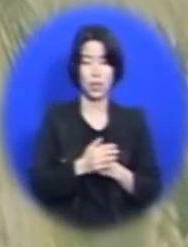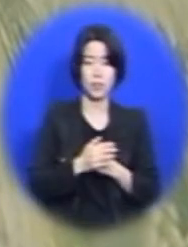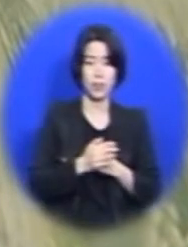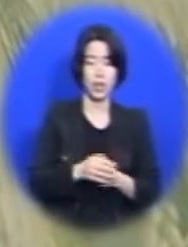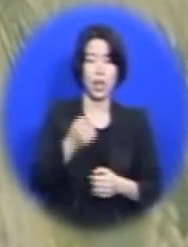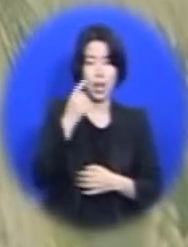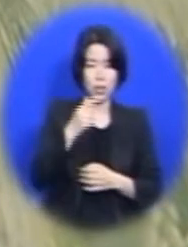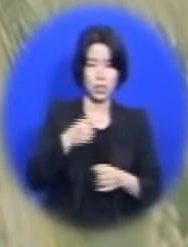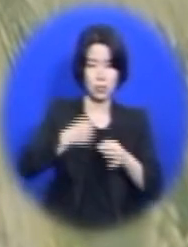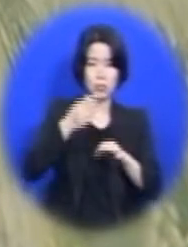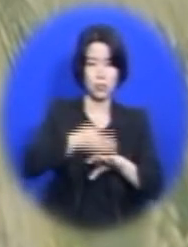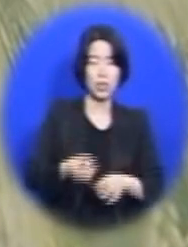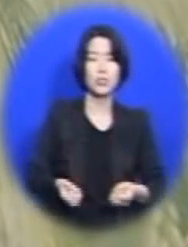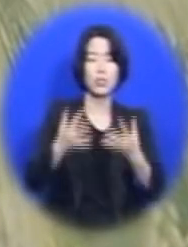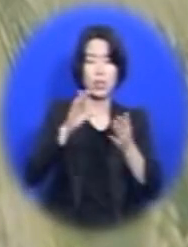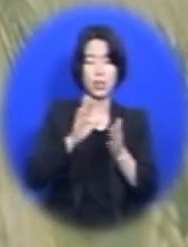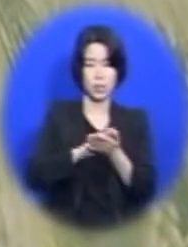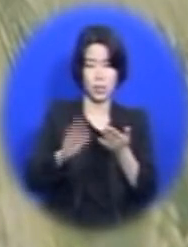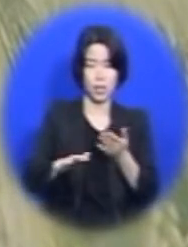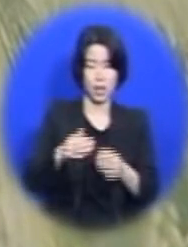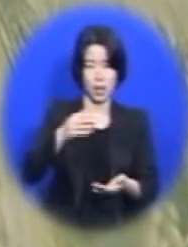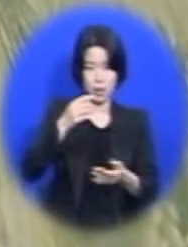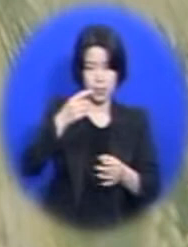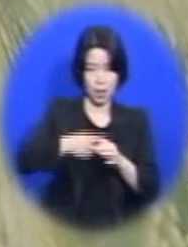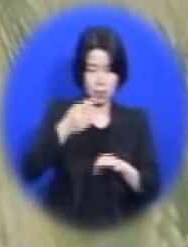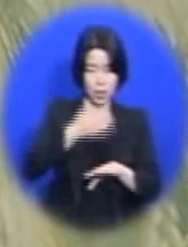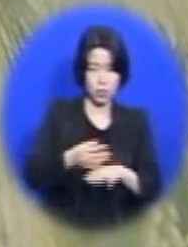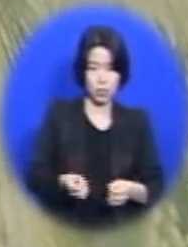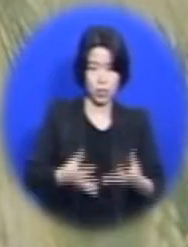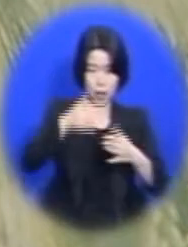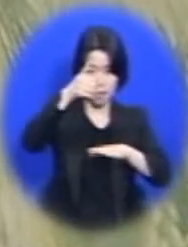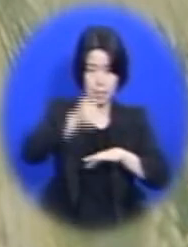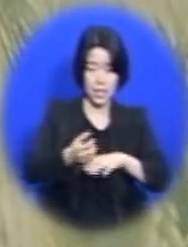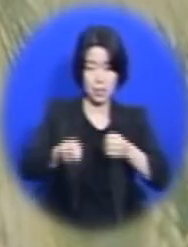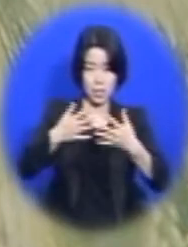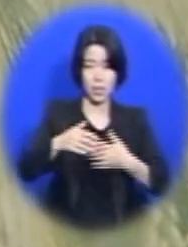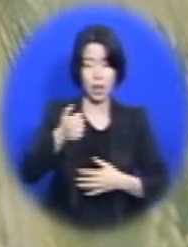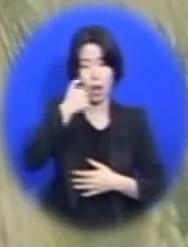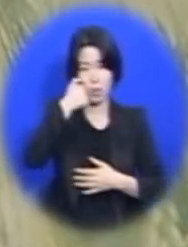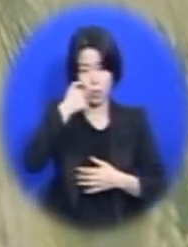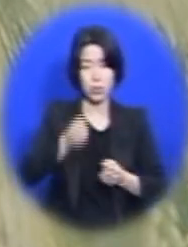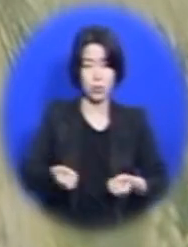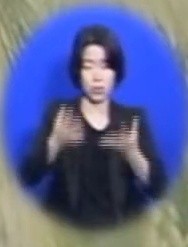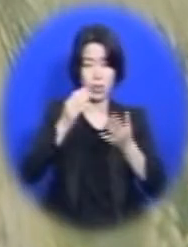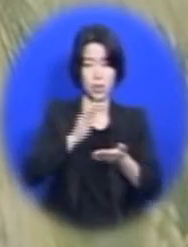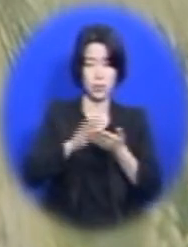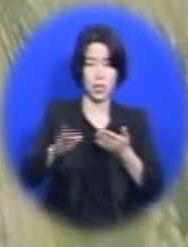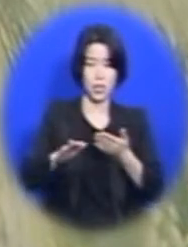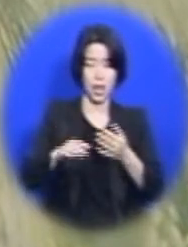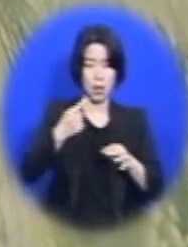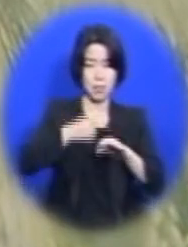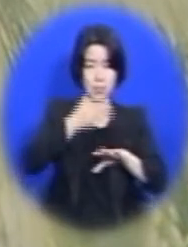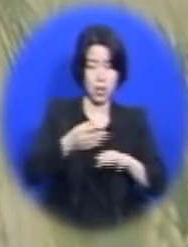역시 맥주절이에요. 맥주절의 마지막 절기가 오순절입니다. 맥주절의 별명이 여러